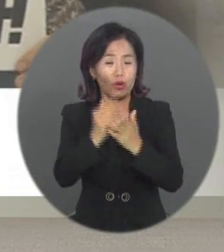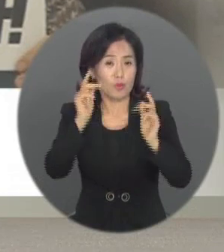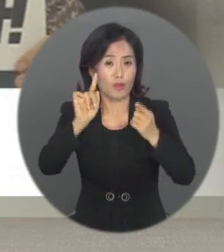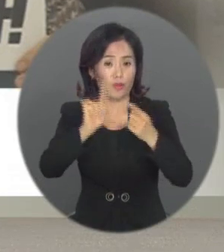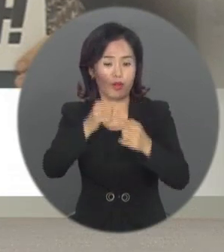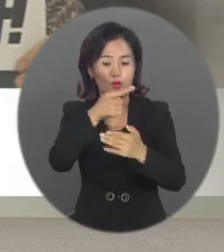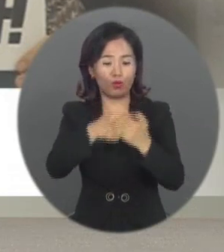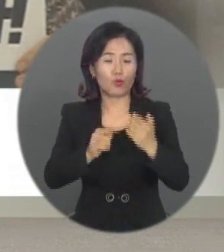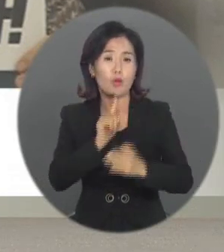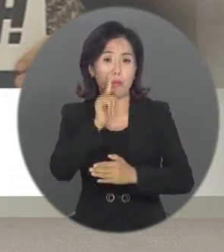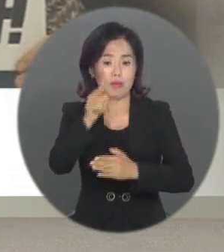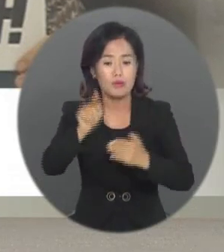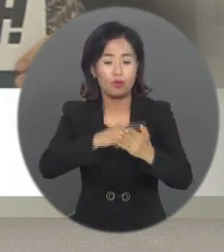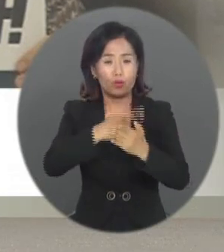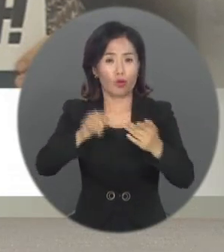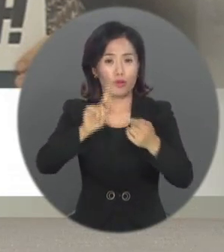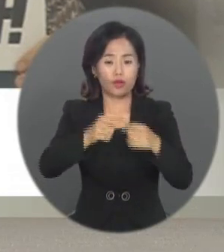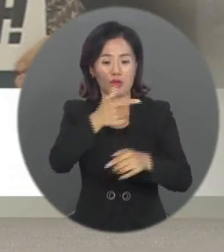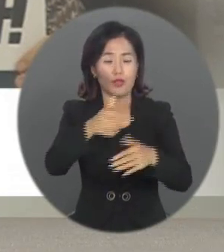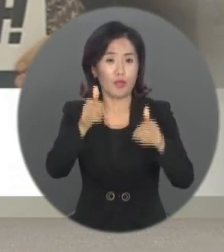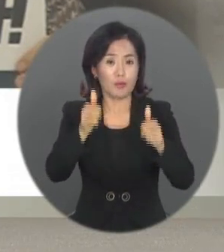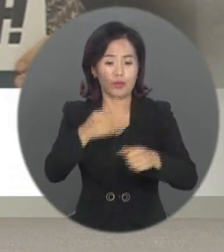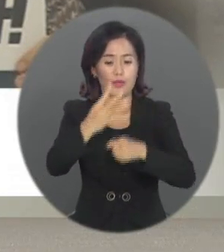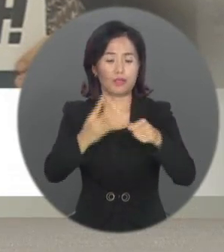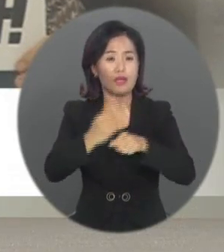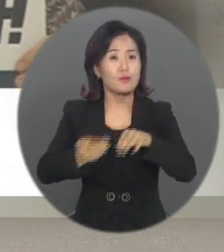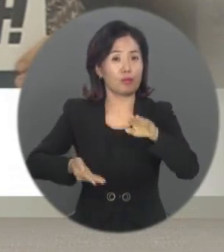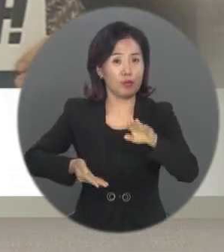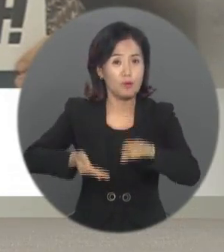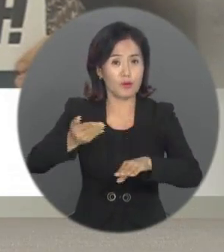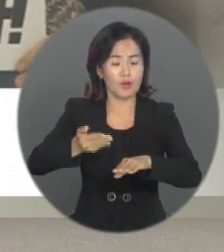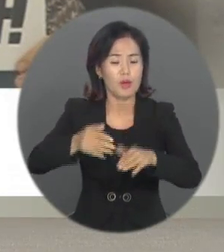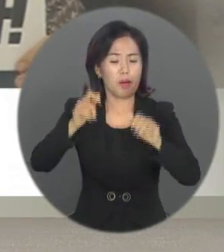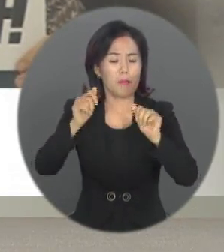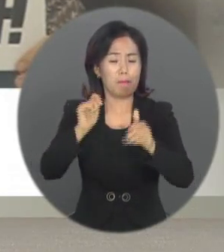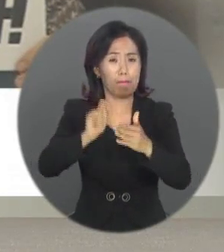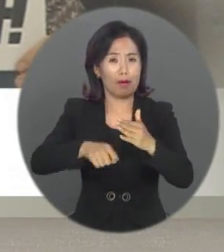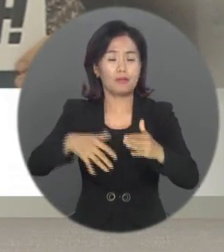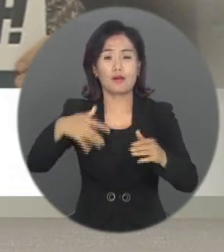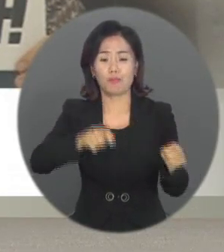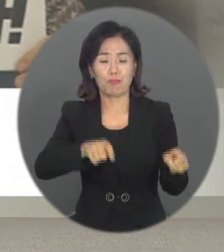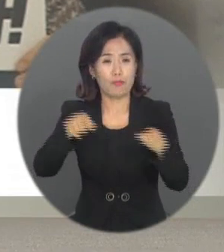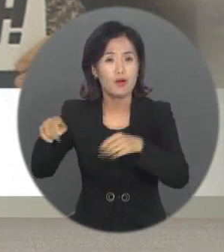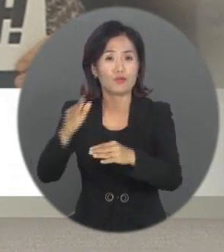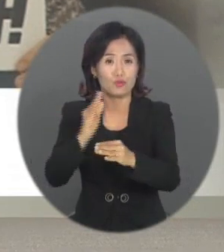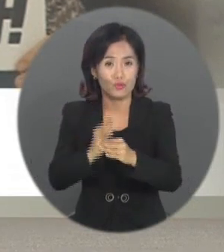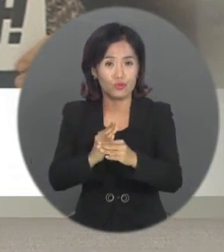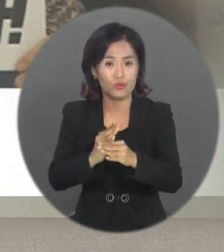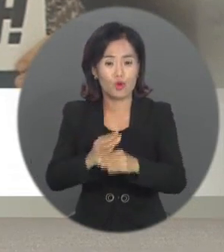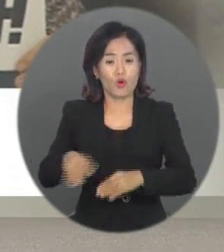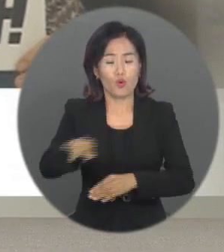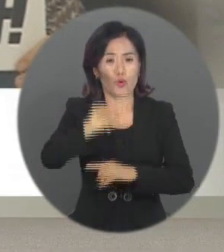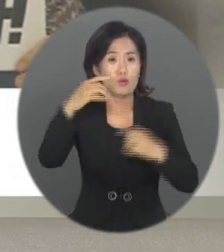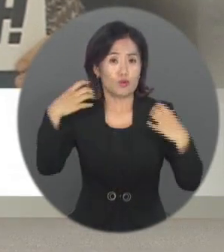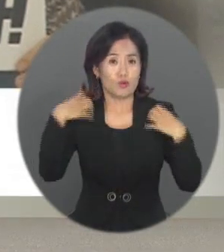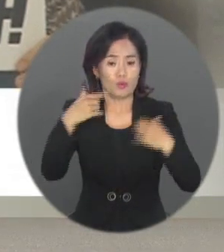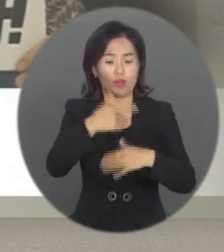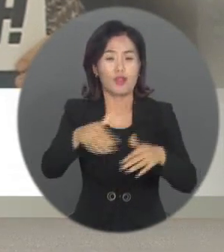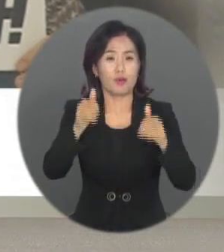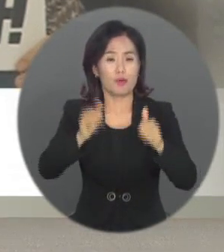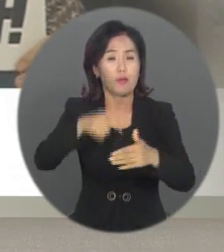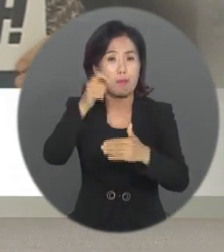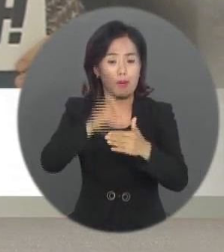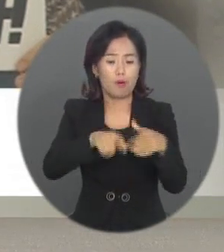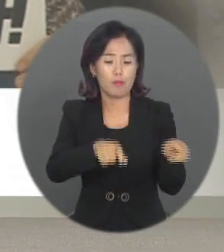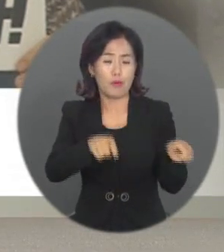낸 손해배상 소송에 대해 대법원이 4년 넘게 판결을 내리지 않고 있는데요. 이 우리 정부가 대법원에